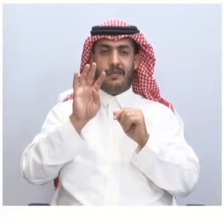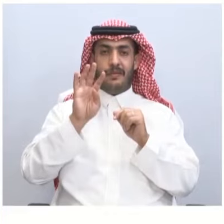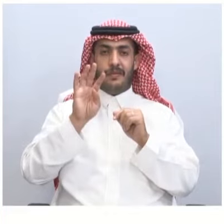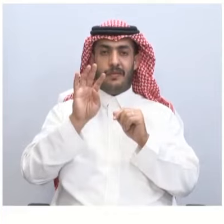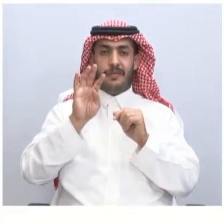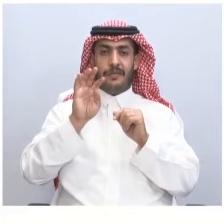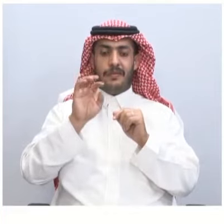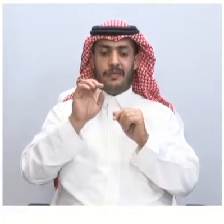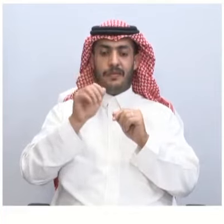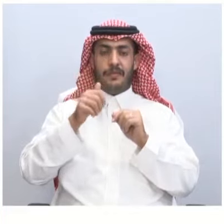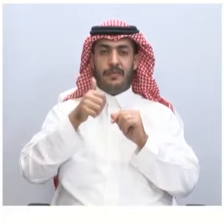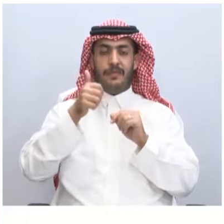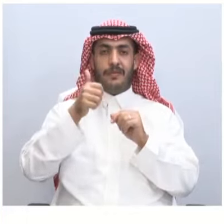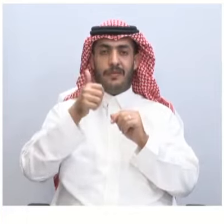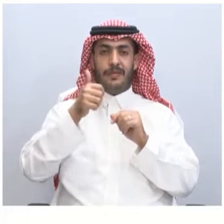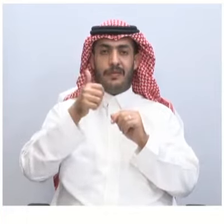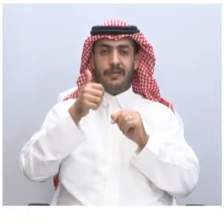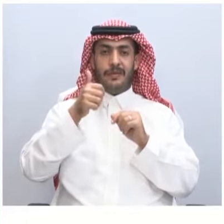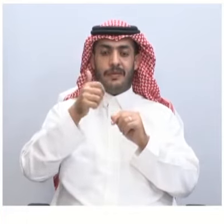اربعه تقدير